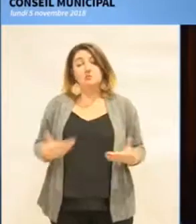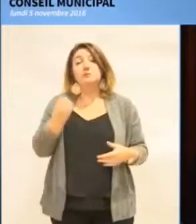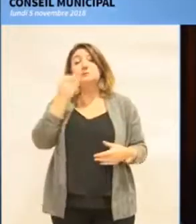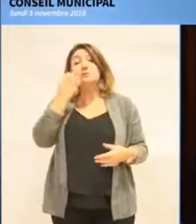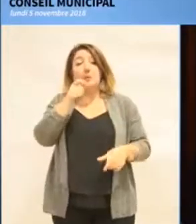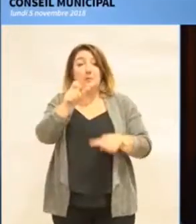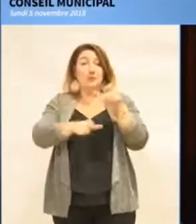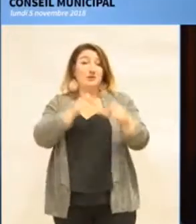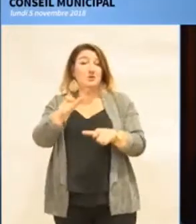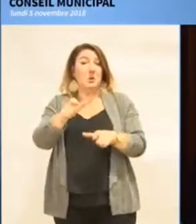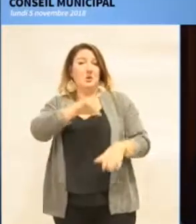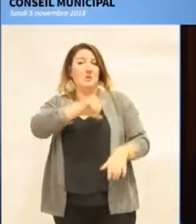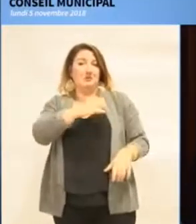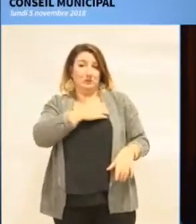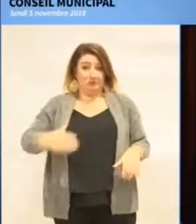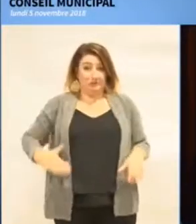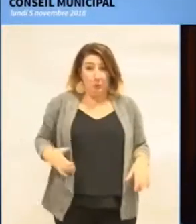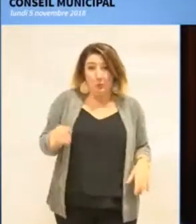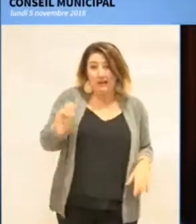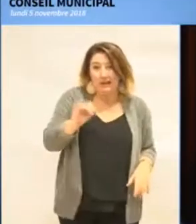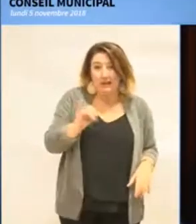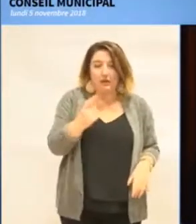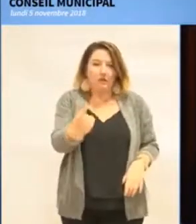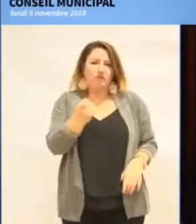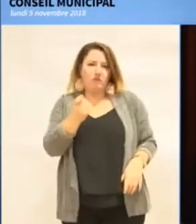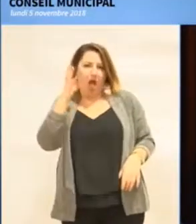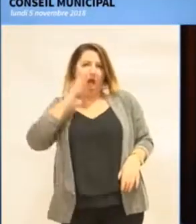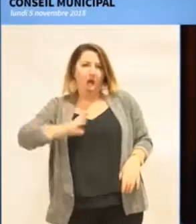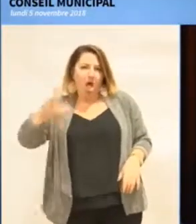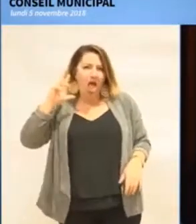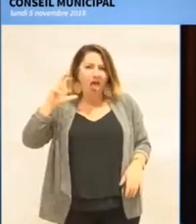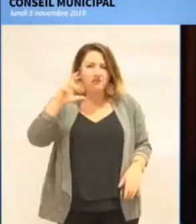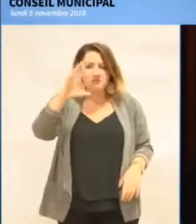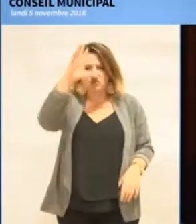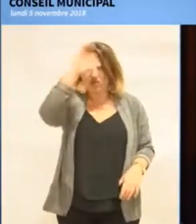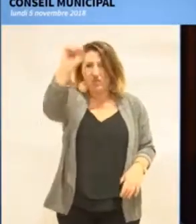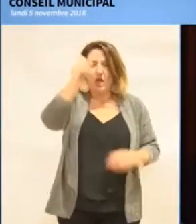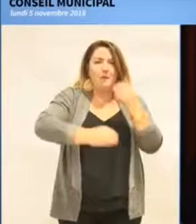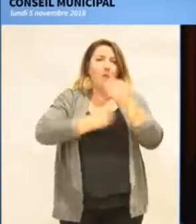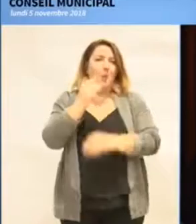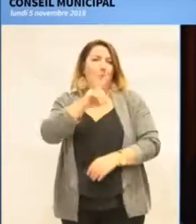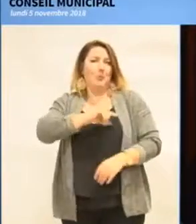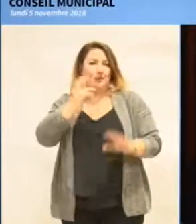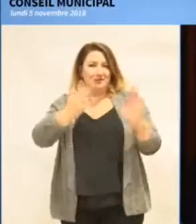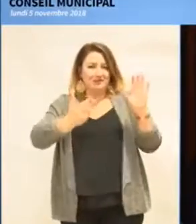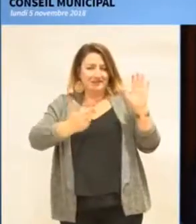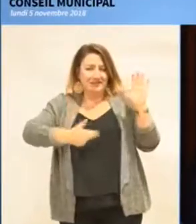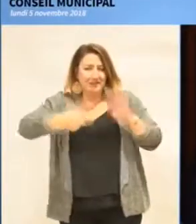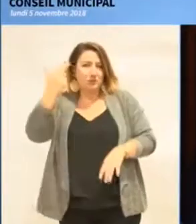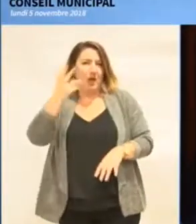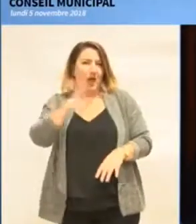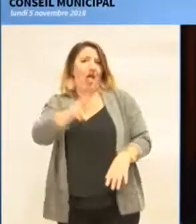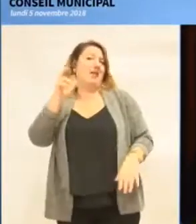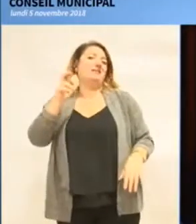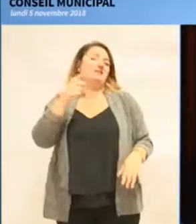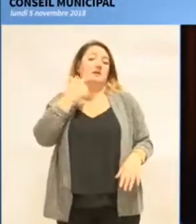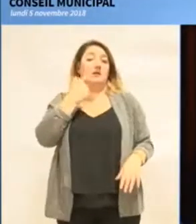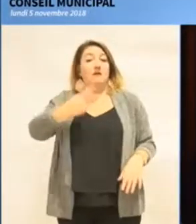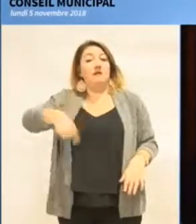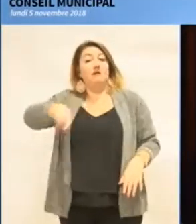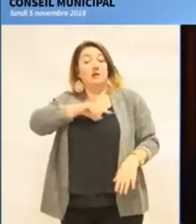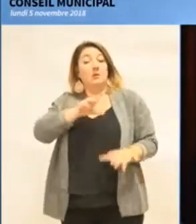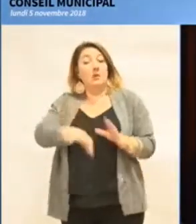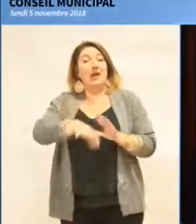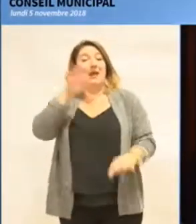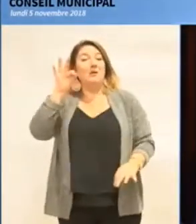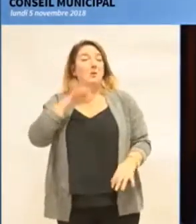souvent d'anciens gendarmes, d'anciens militaires ou d'anciens policiers nationaux, ce qui ne manque pas de sel quand derrière, nous, élus locaux, leur expliquons les yeux dans les